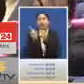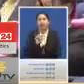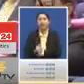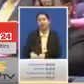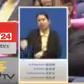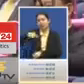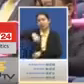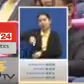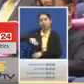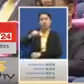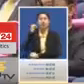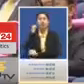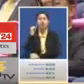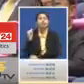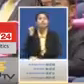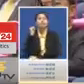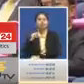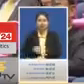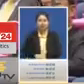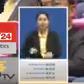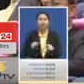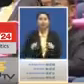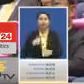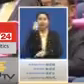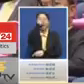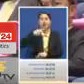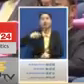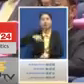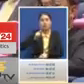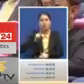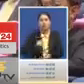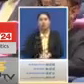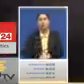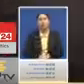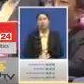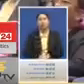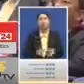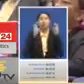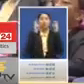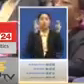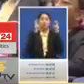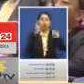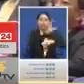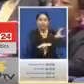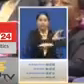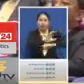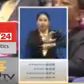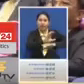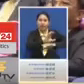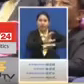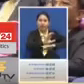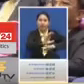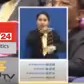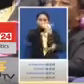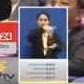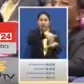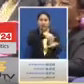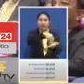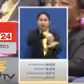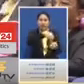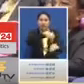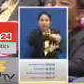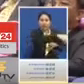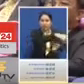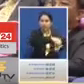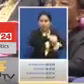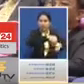มือนเดิมแต่คนที่ได้คือใครครับรถไฟความเร็วสูง3สายที่จะเชื่อมที่ EEC ได้ทันทีแต่ชาว